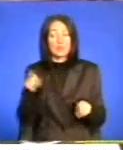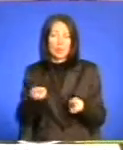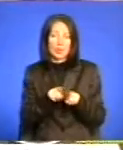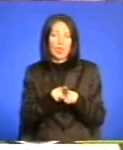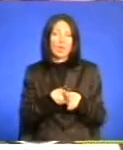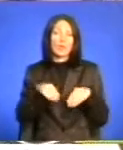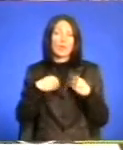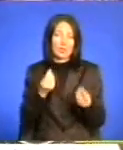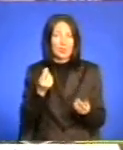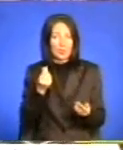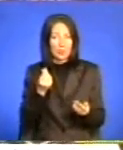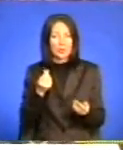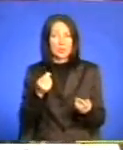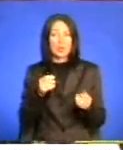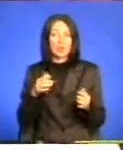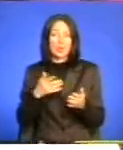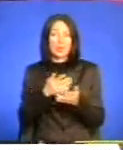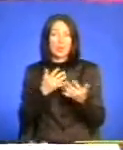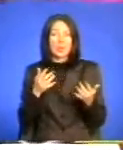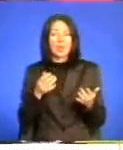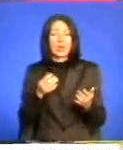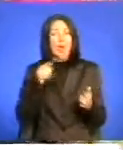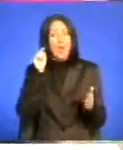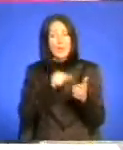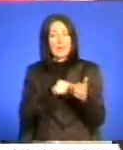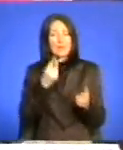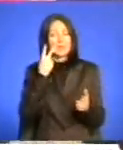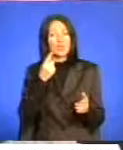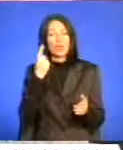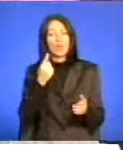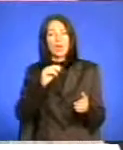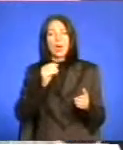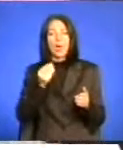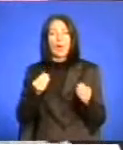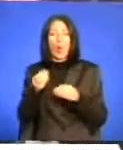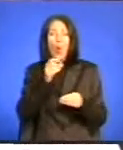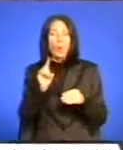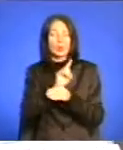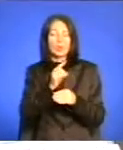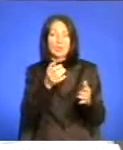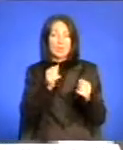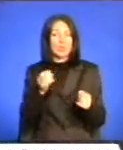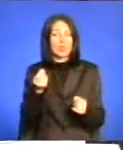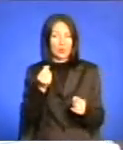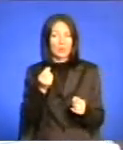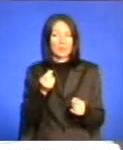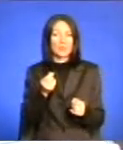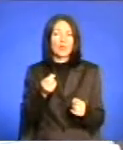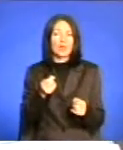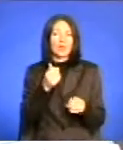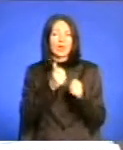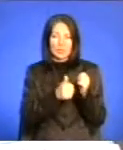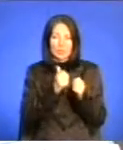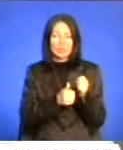бути різними, але мета завжди одна – виманити гроші. Найчастіше, як свідчить статистика, шахраям вдається обдурити пенсіонерів та